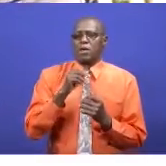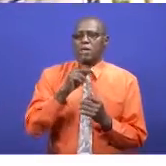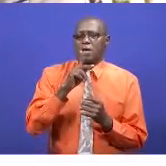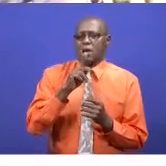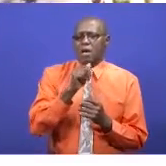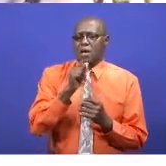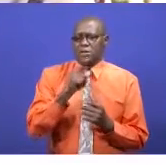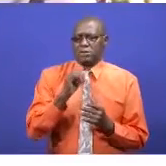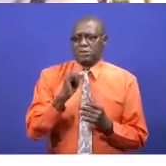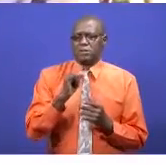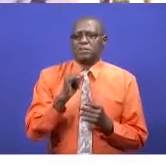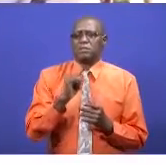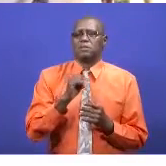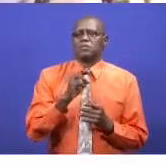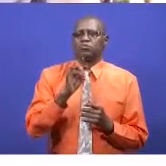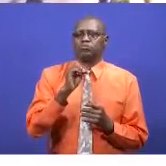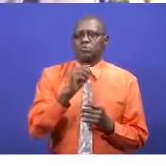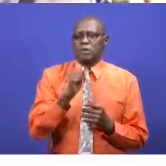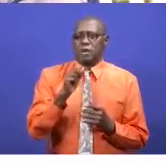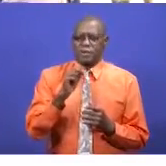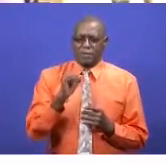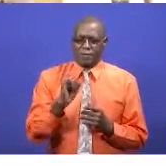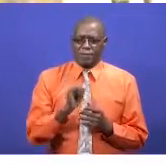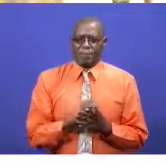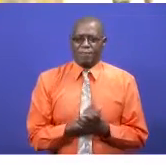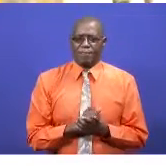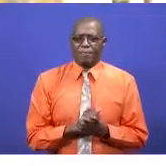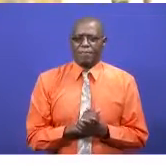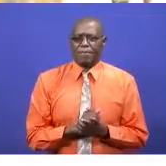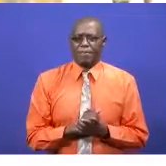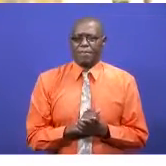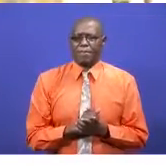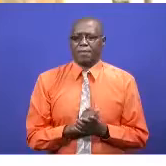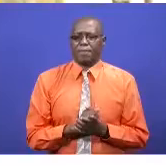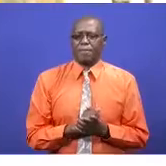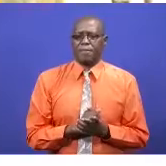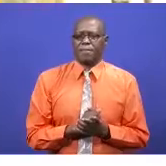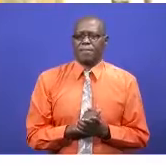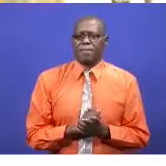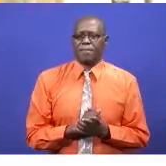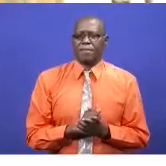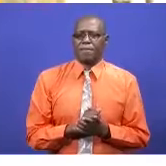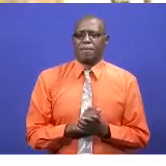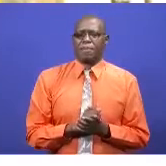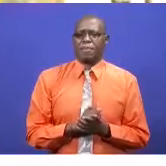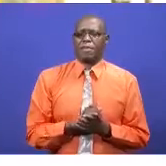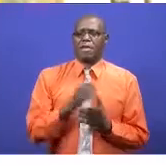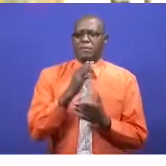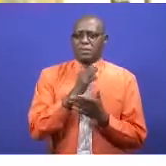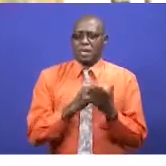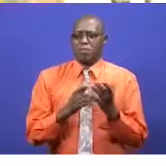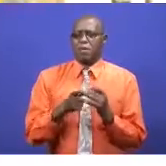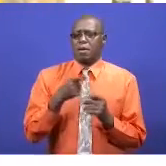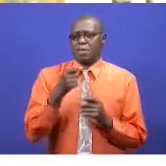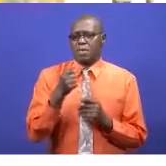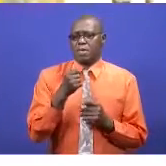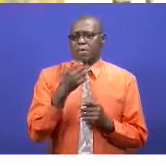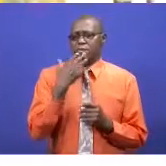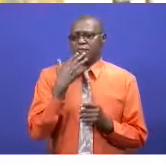Wanalipwa shilingi 400 na shilingi 5. Na kuna wasimamizi wao ambao wanalipwa 500 na shilingi